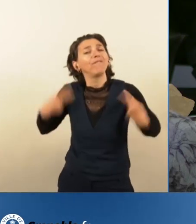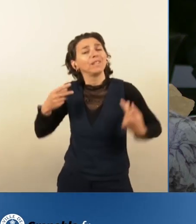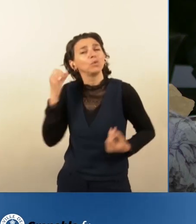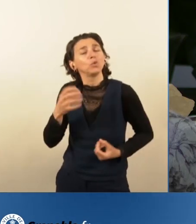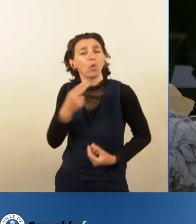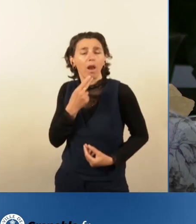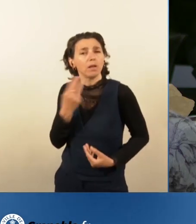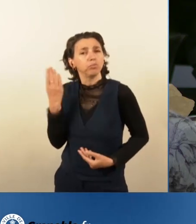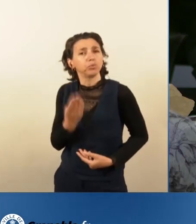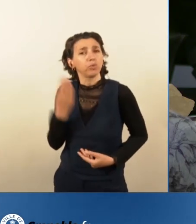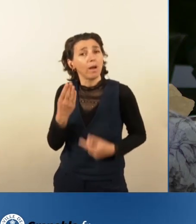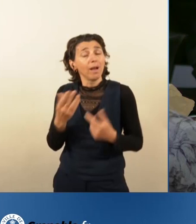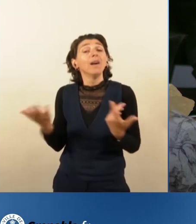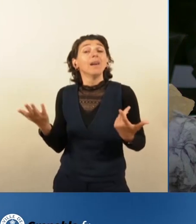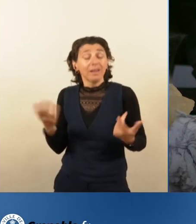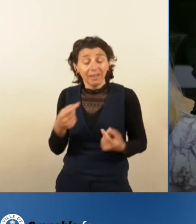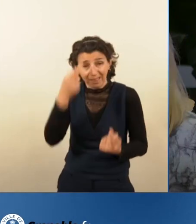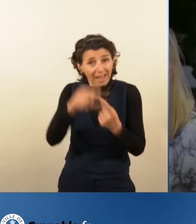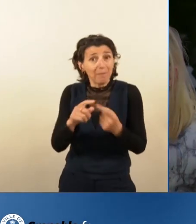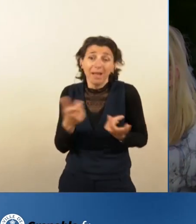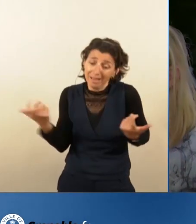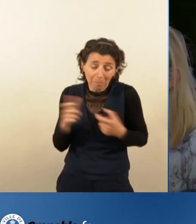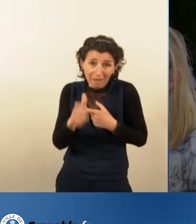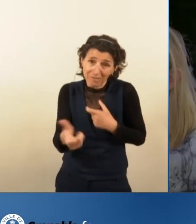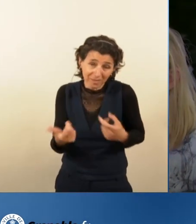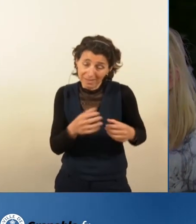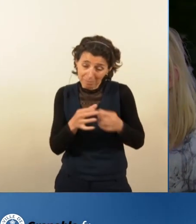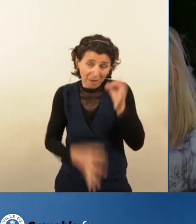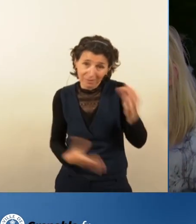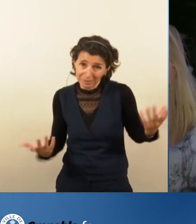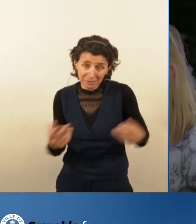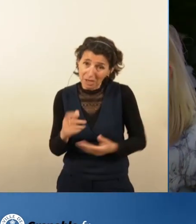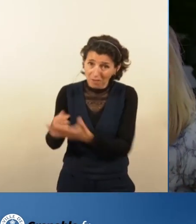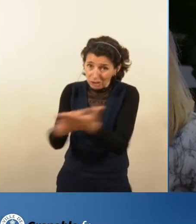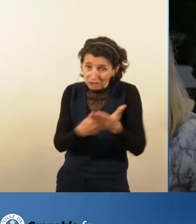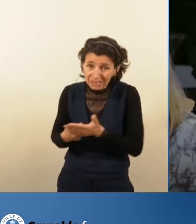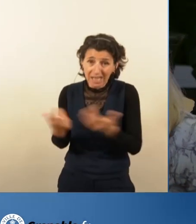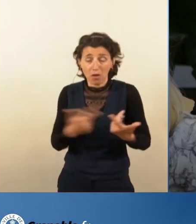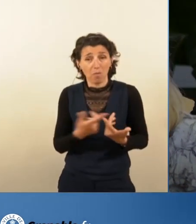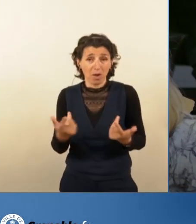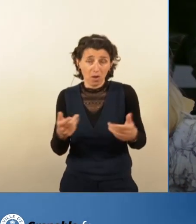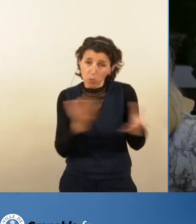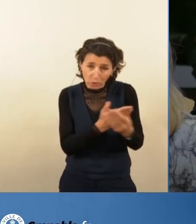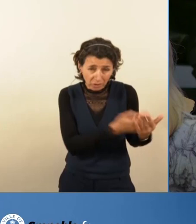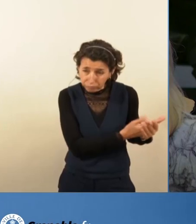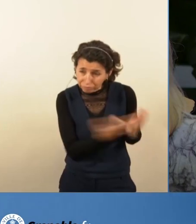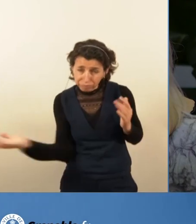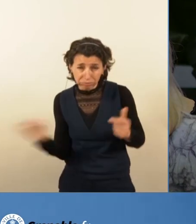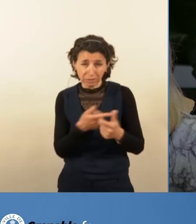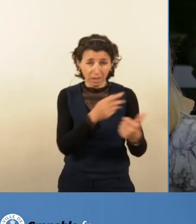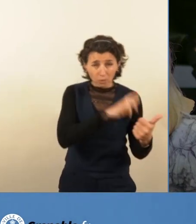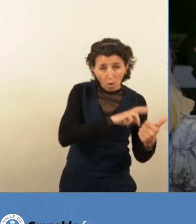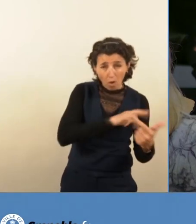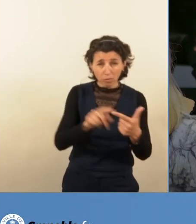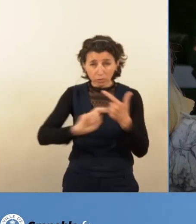des conséquences financières extrêmement importantes qu'on retrouve sur tous les dossiers assurance transport surveillance des piscines